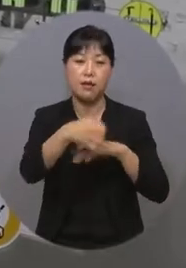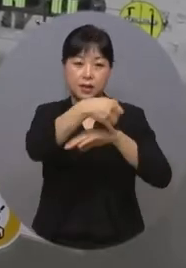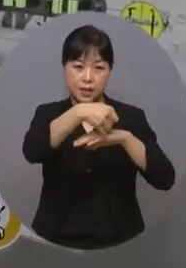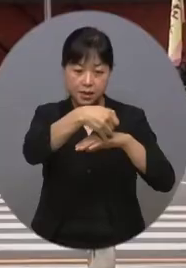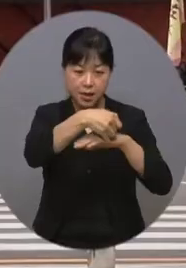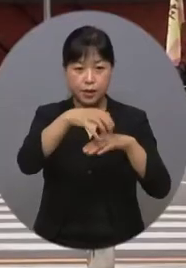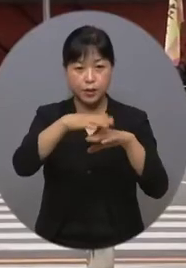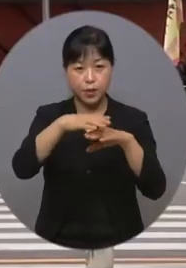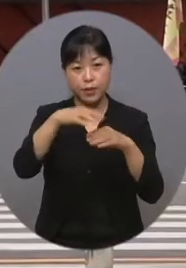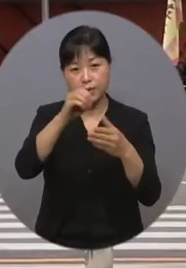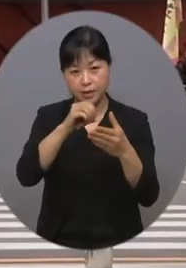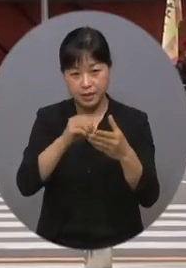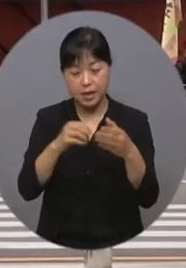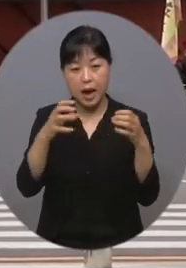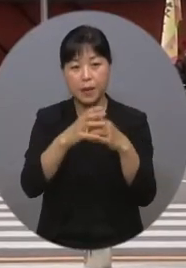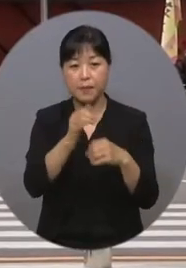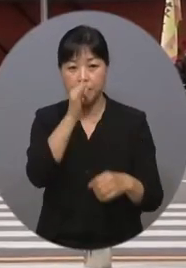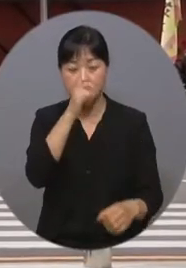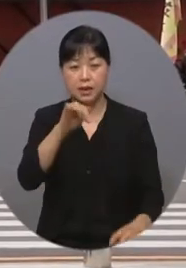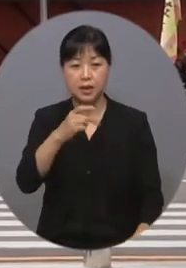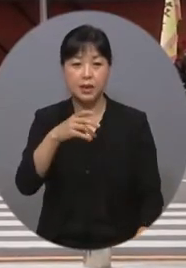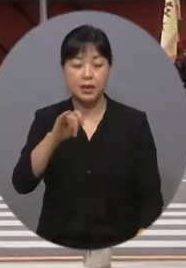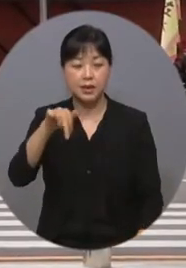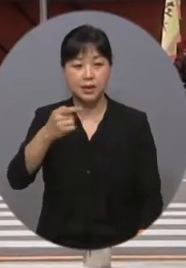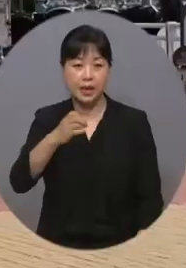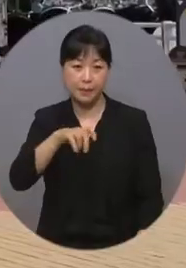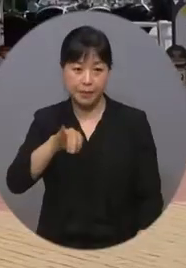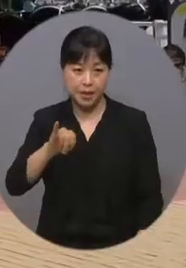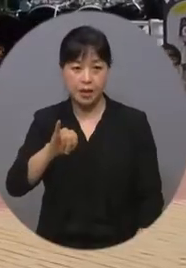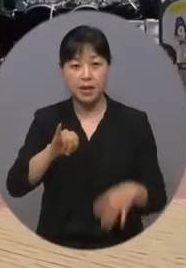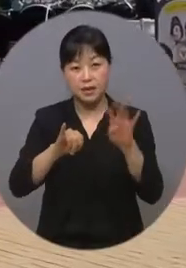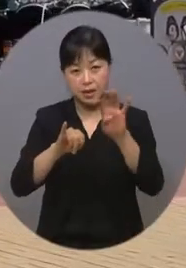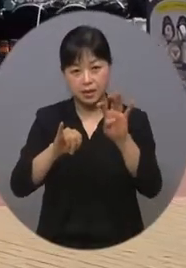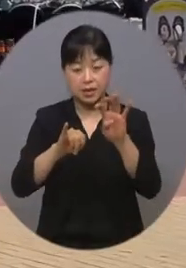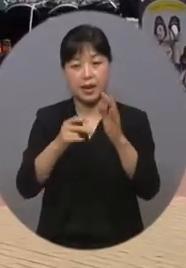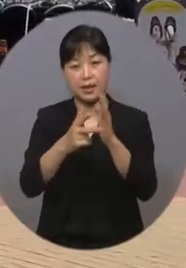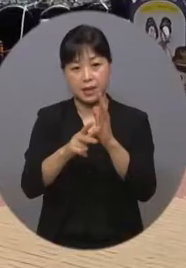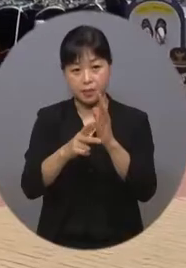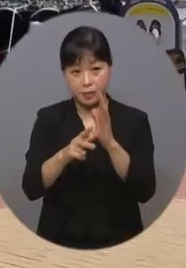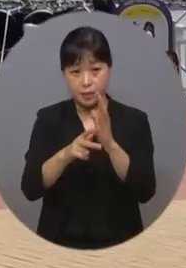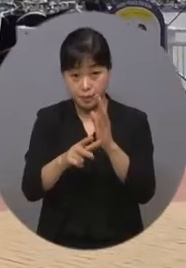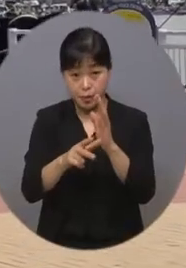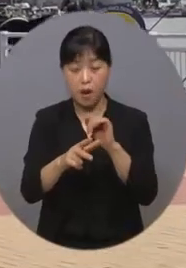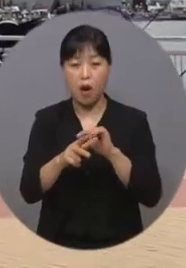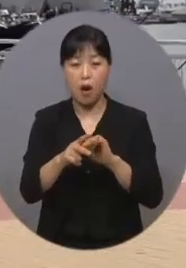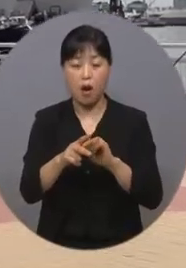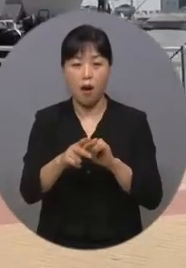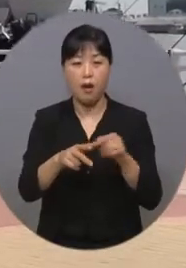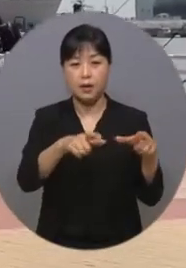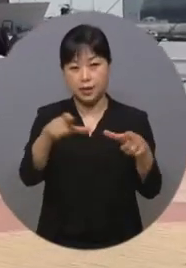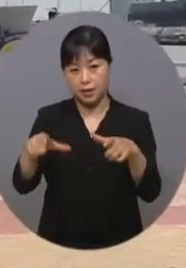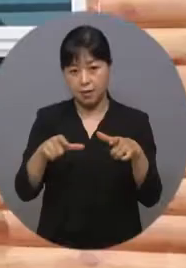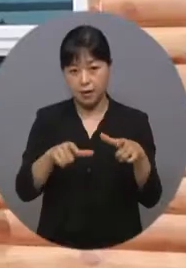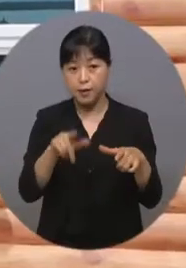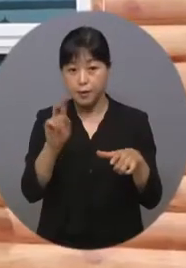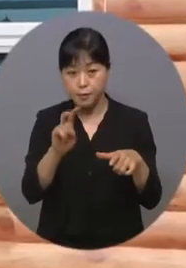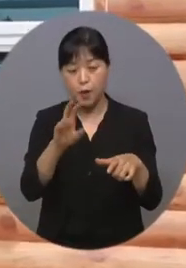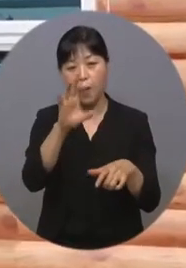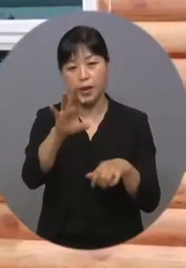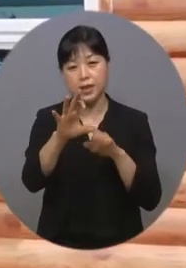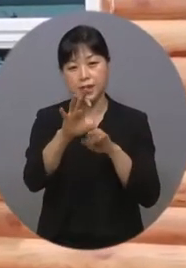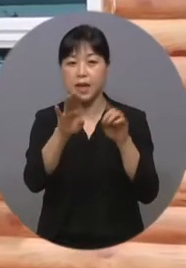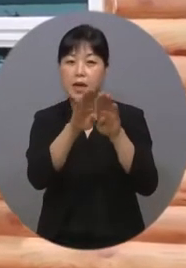결합한 캘리그라피 총 40여 점의 작품을 시내 20곳 화장실 입구에